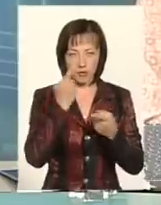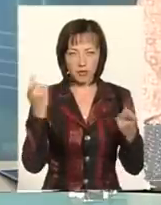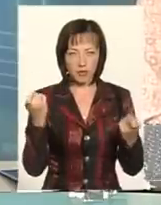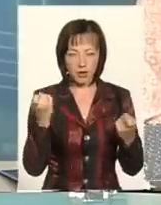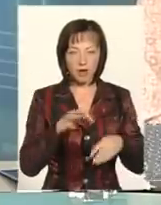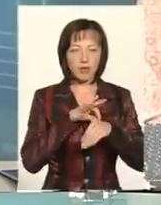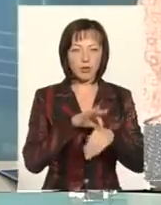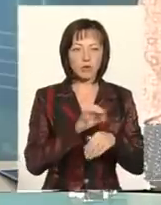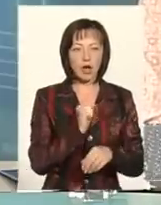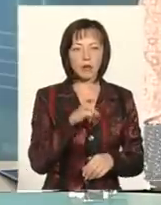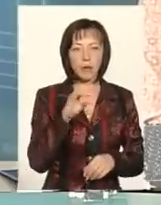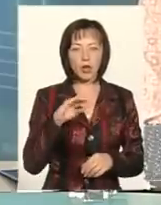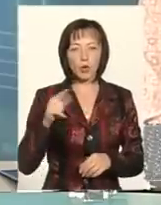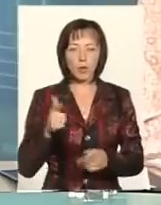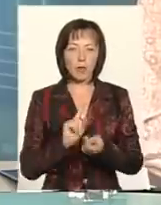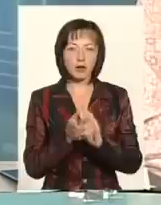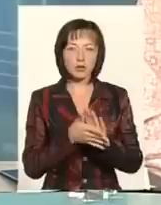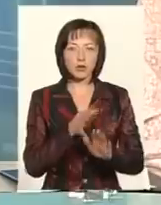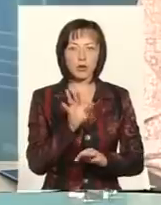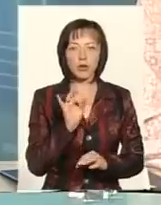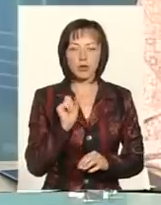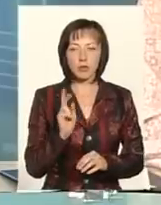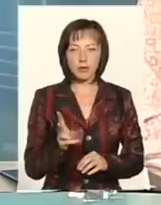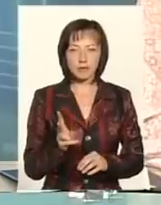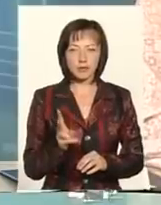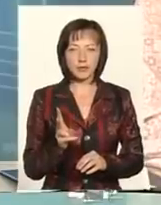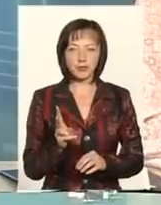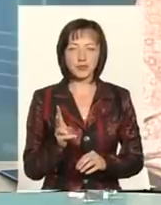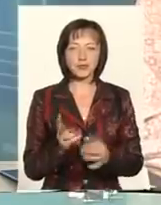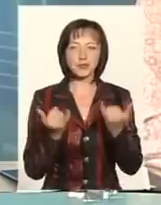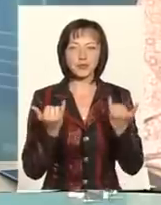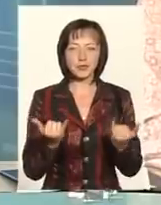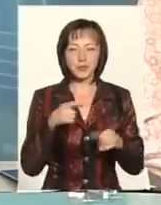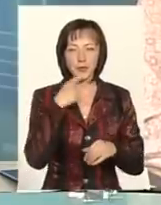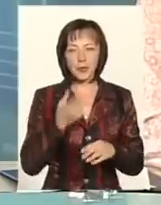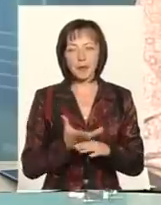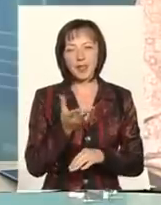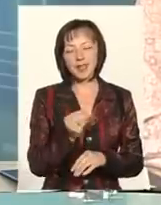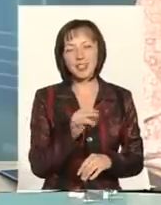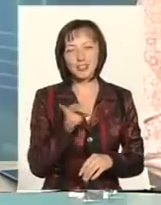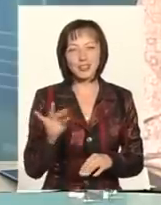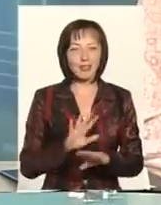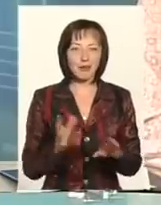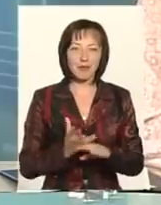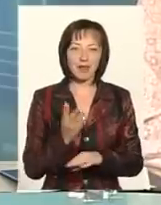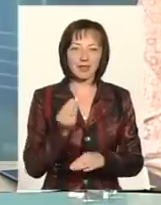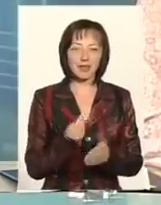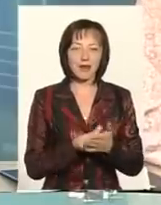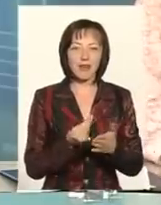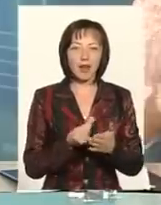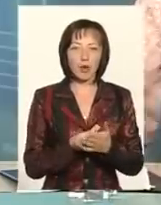я Анна бендюх переклад на жестову мову Оксани рибак і сьогодні ми говоримо платити чи не платити валютні